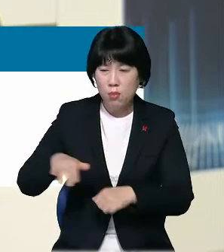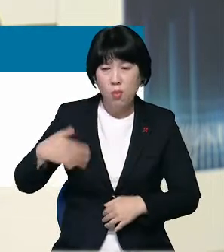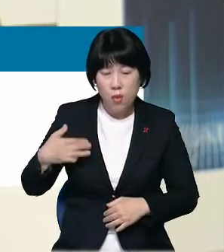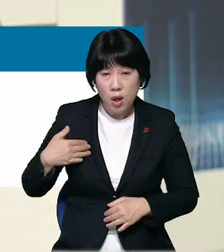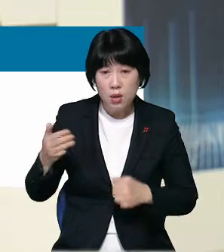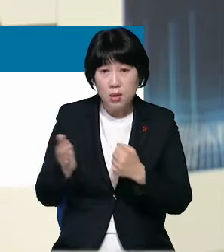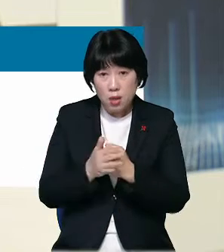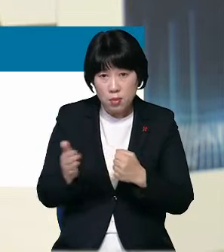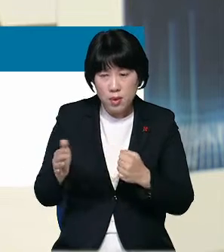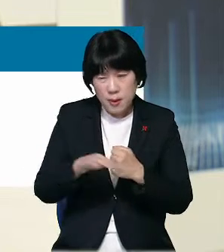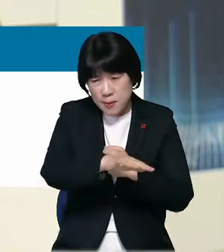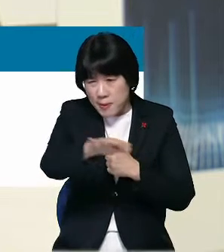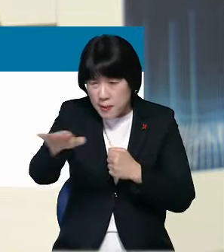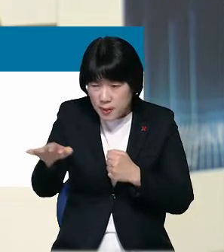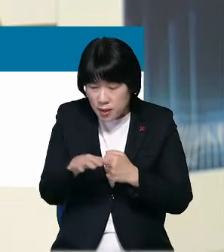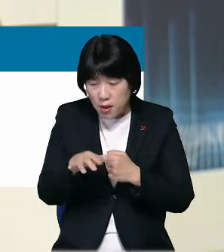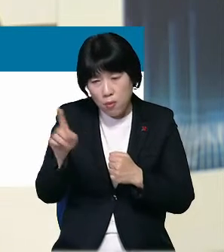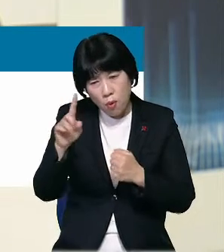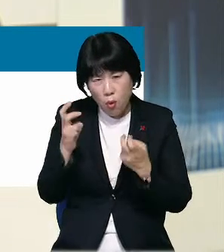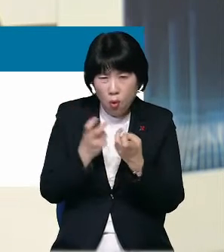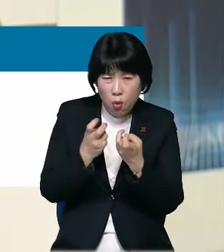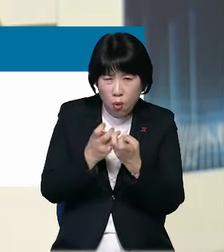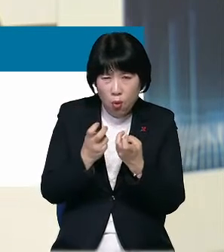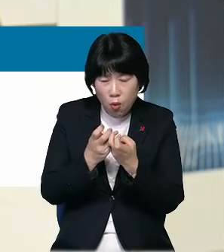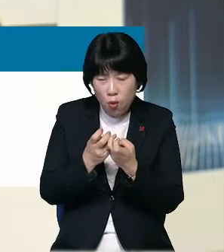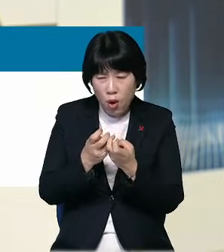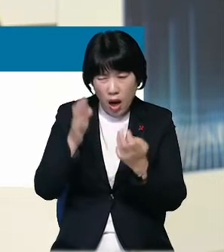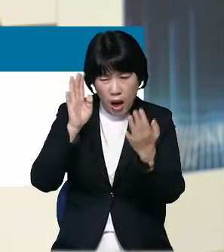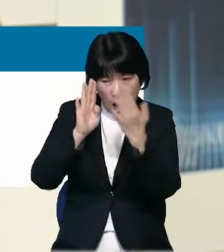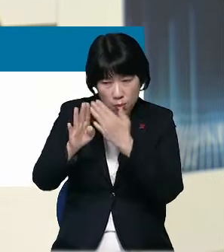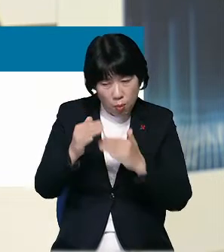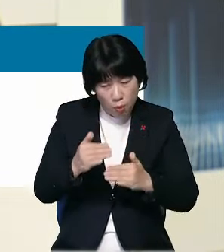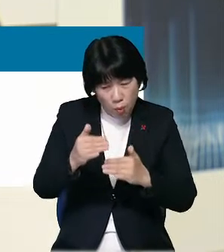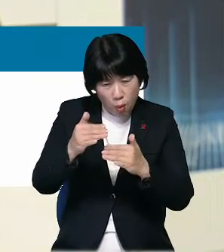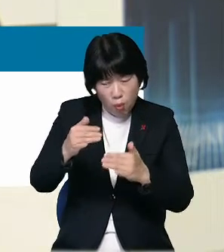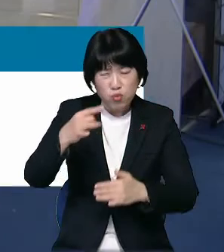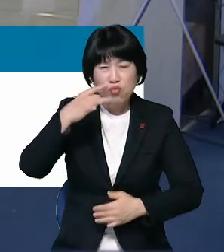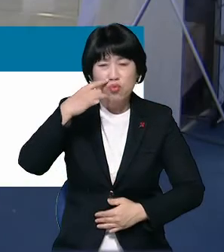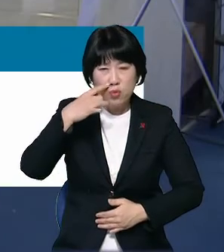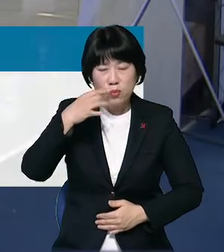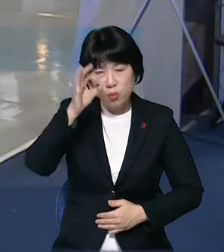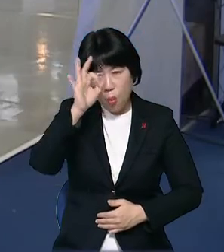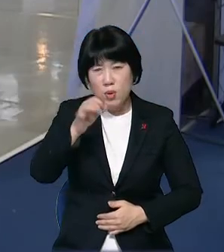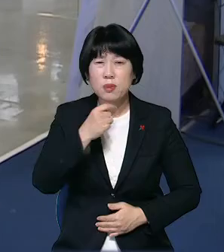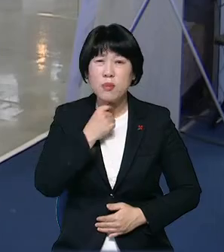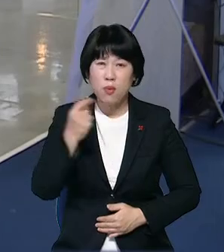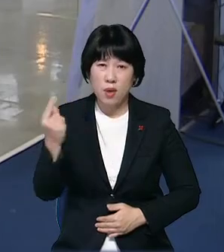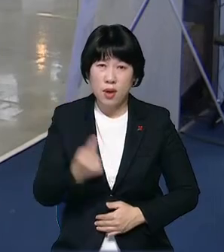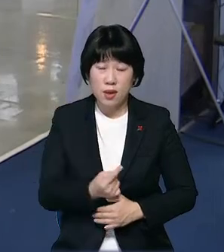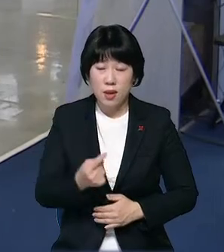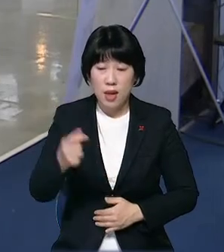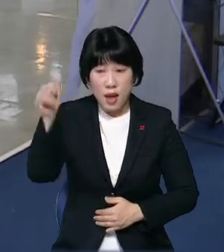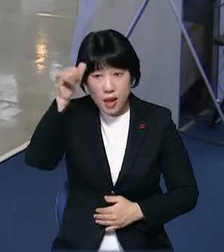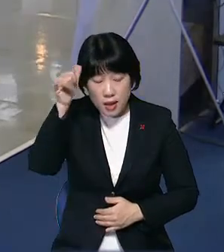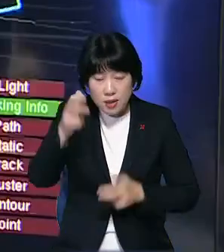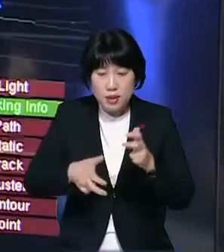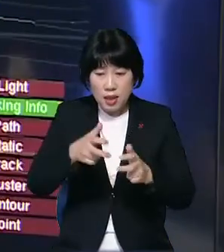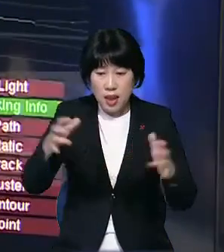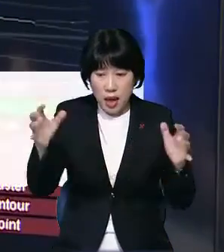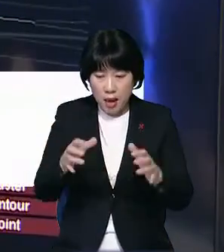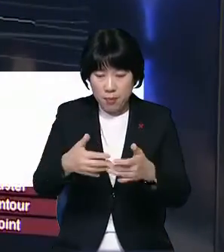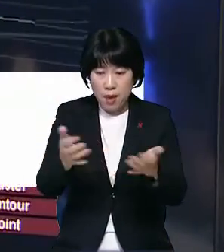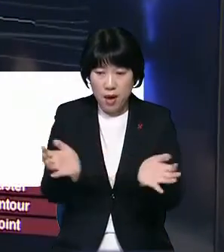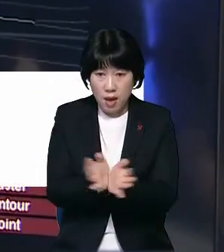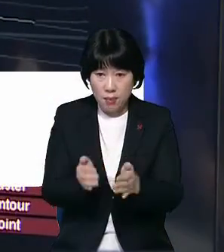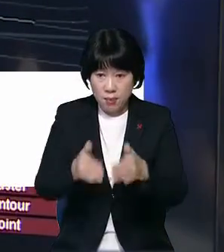전체적으로 어떻게 이 분야가 진행되는지 궁금해서 왔습니다. AI 산업 융합 집적단지